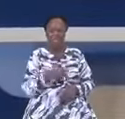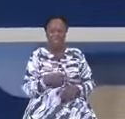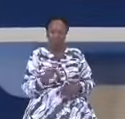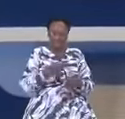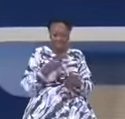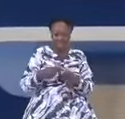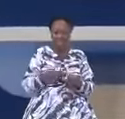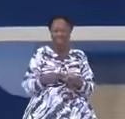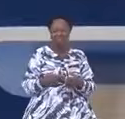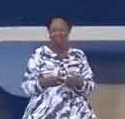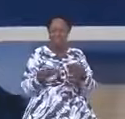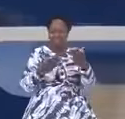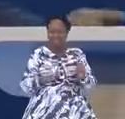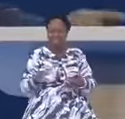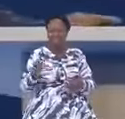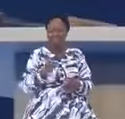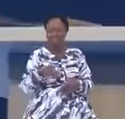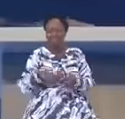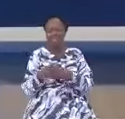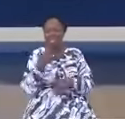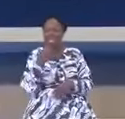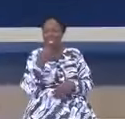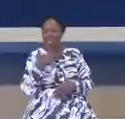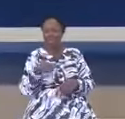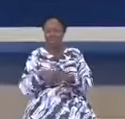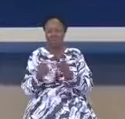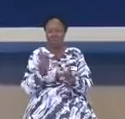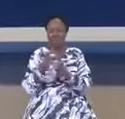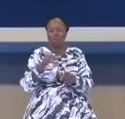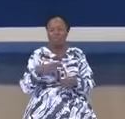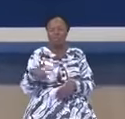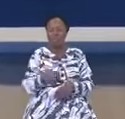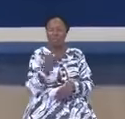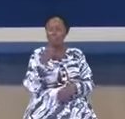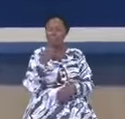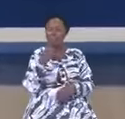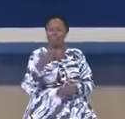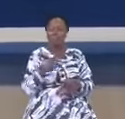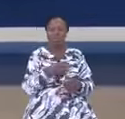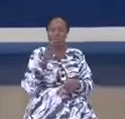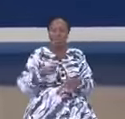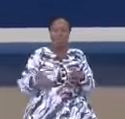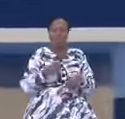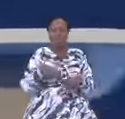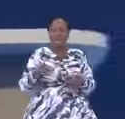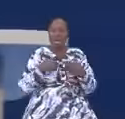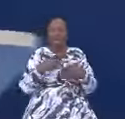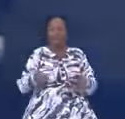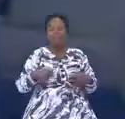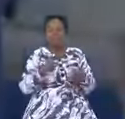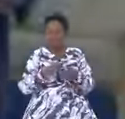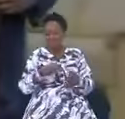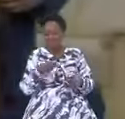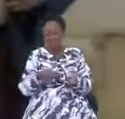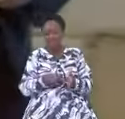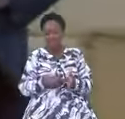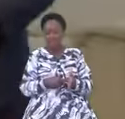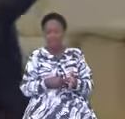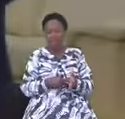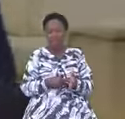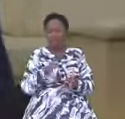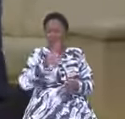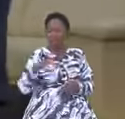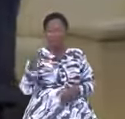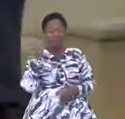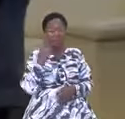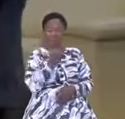bouche qui leçons de la vie et ses enfants d'israël il était plus peur de la mort ils se